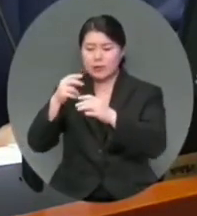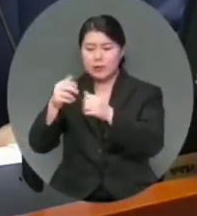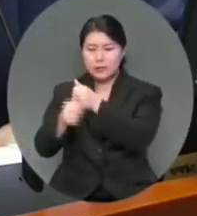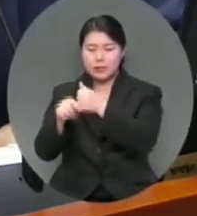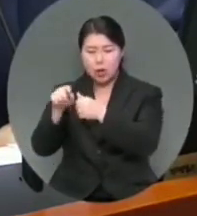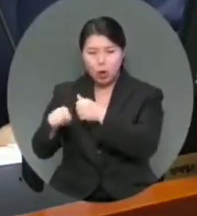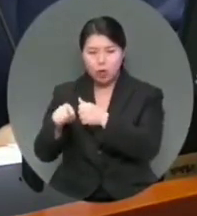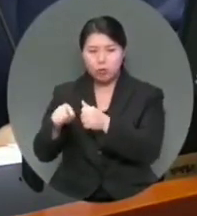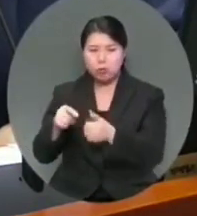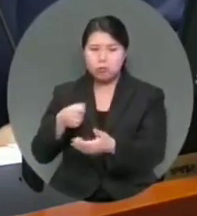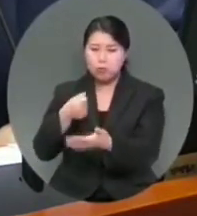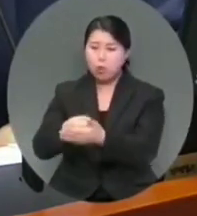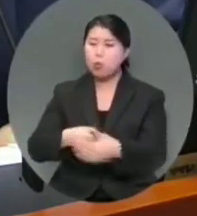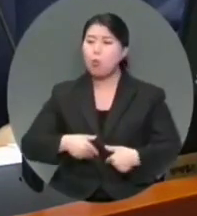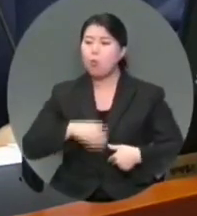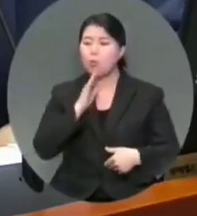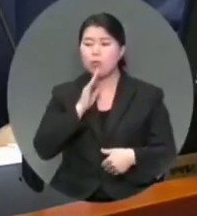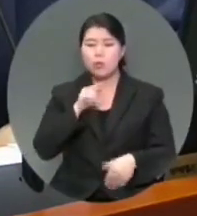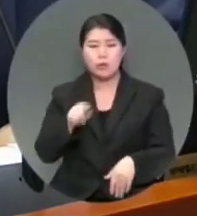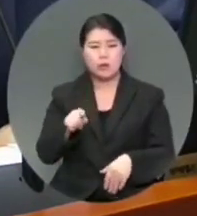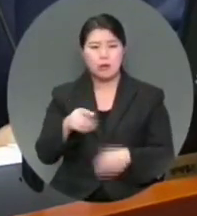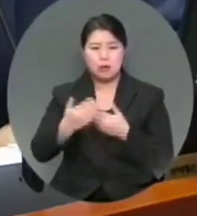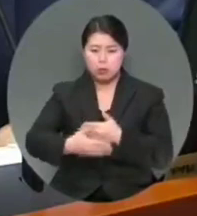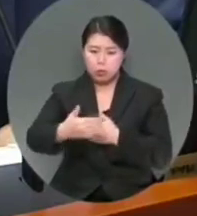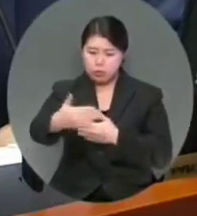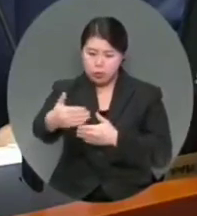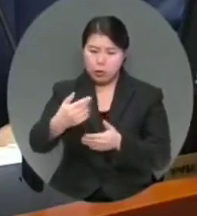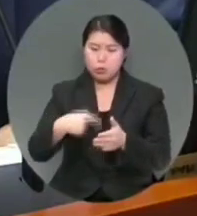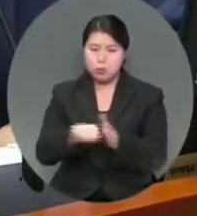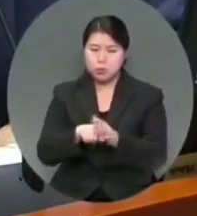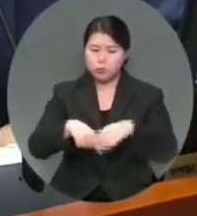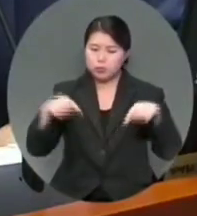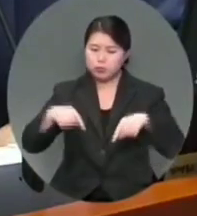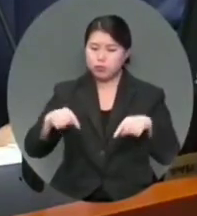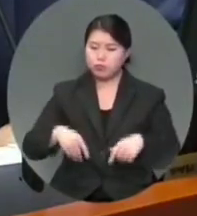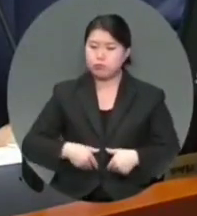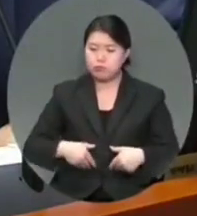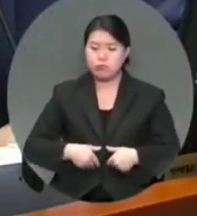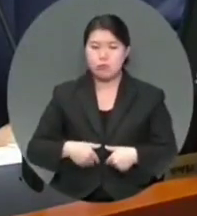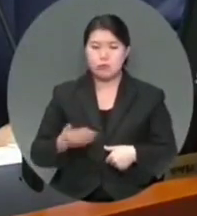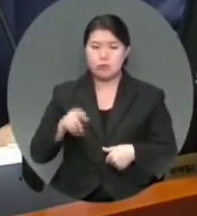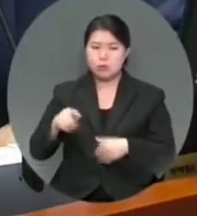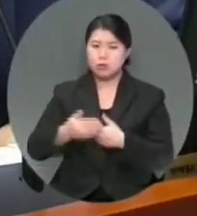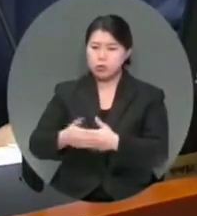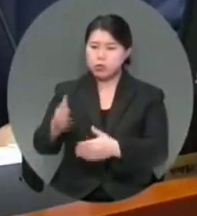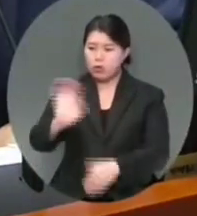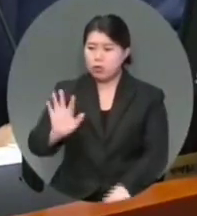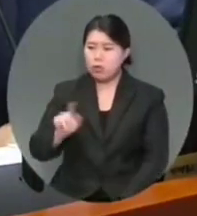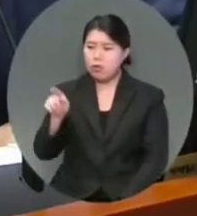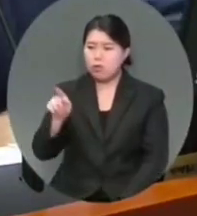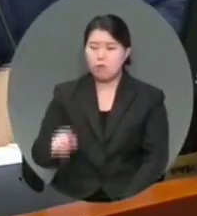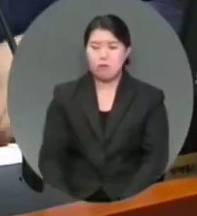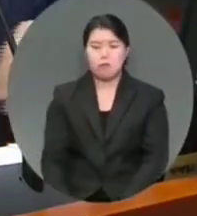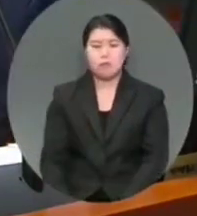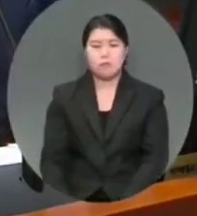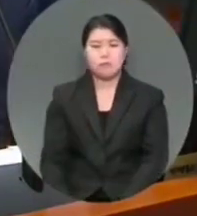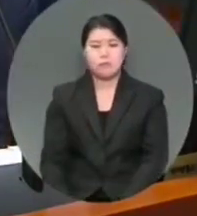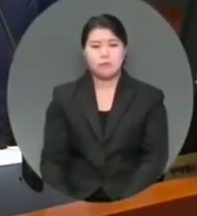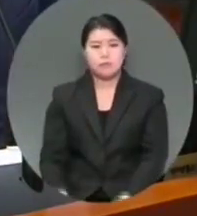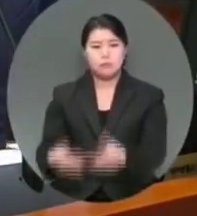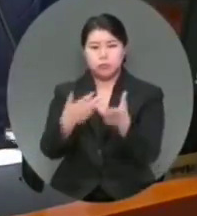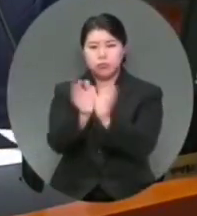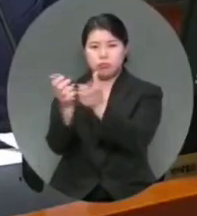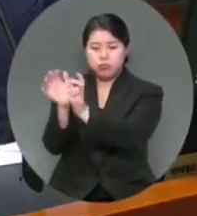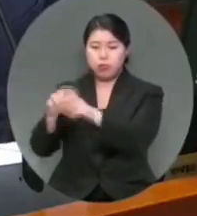거쳐서. 아니 그건 형식적으로 했죠. 국가심 의결이라는 절차를 거치기 위한 절차가 있는 거 아닙니까? 그 절차를 안 밟은 거니까요. 부처들끼리 네.